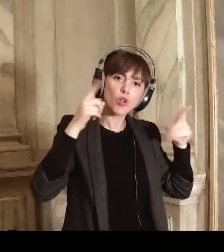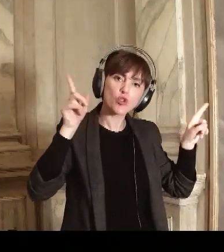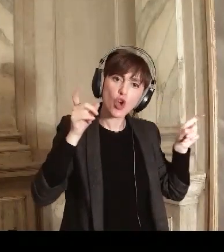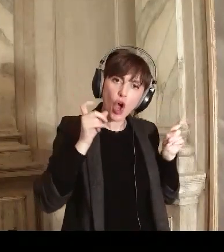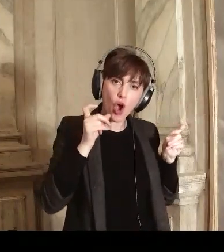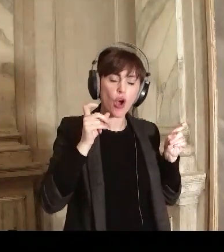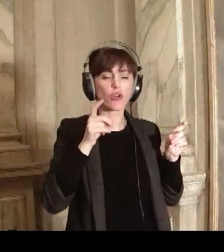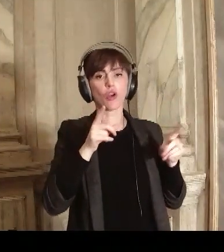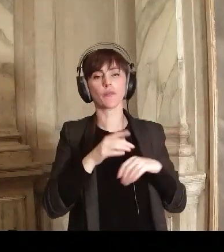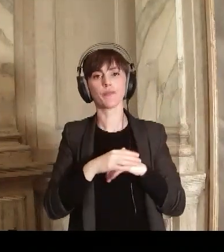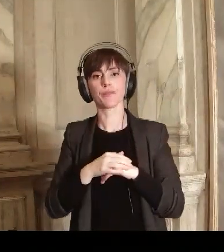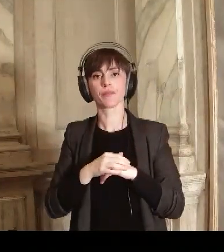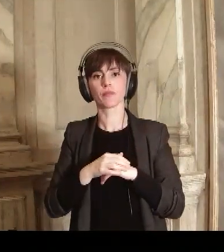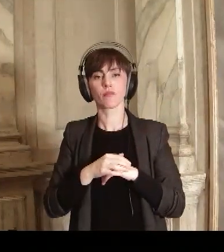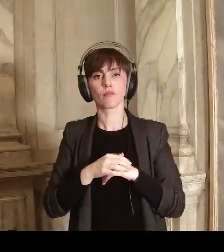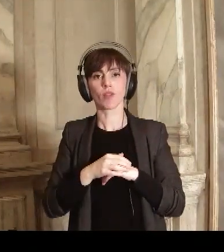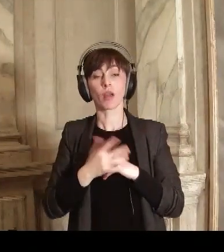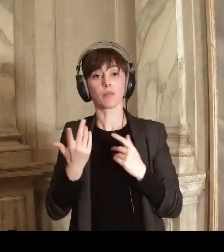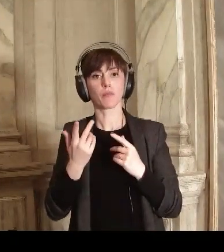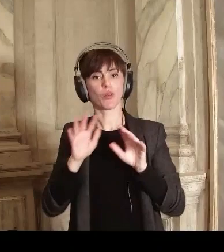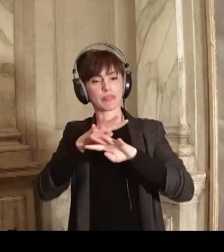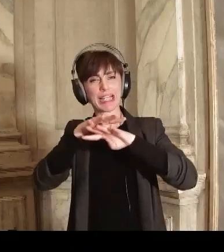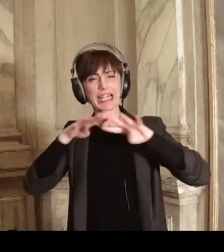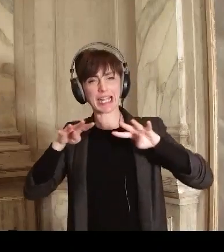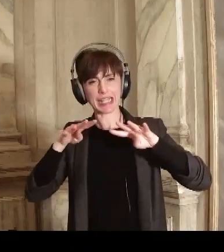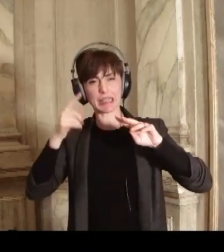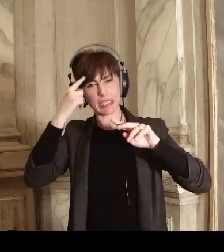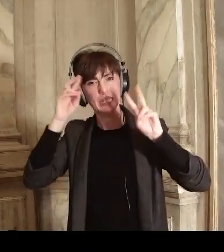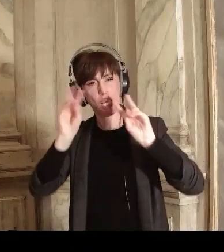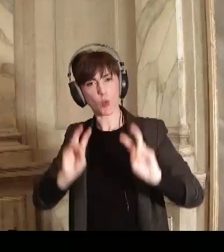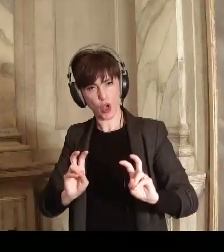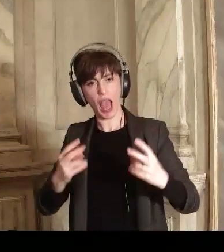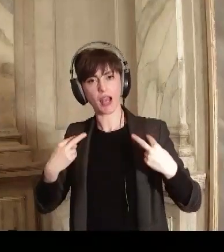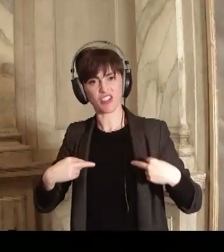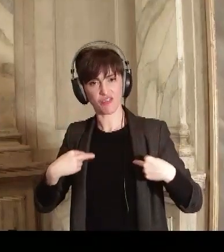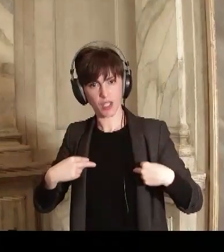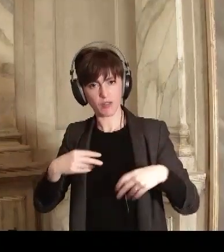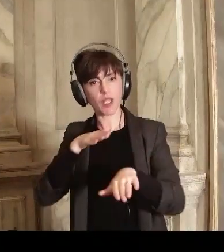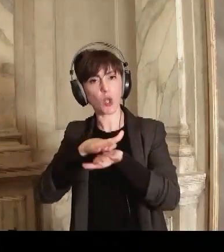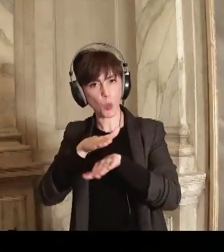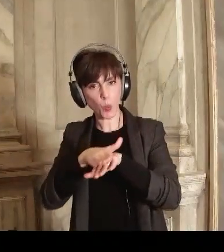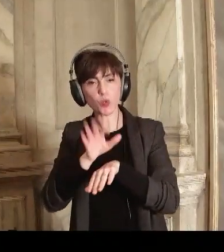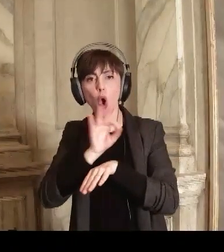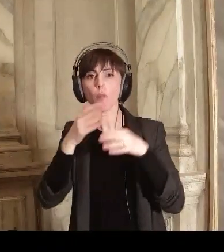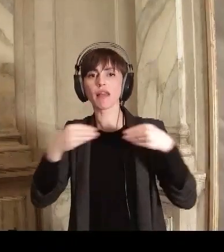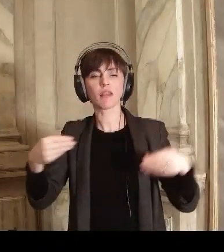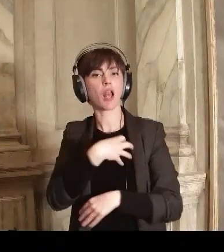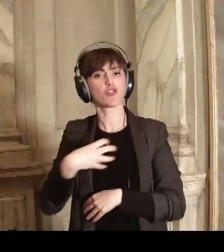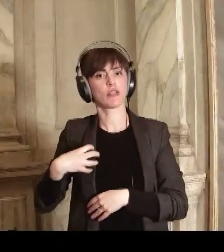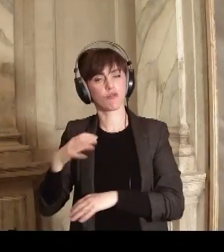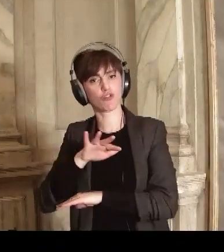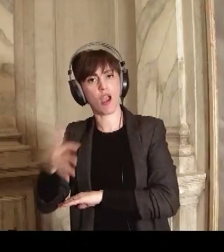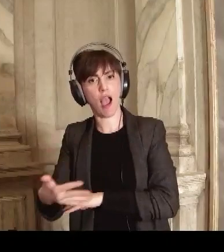reti neuronali vive ingegnerizzate e sonificazioni compositive di materiali scientifici. I giovani